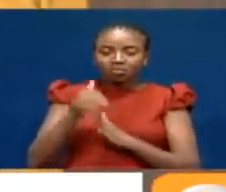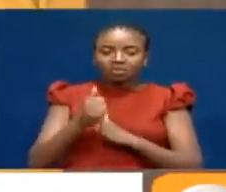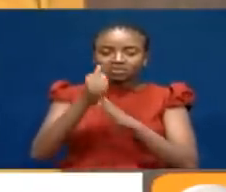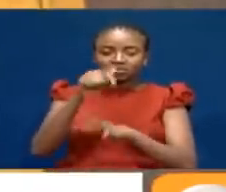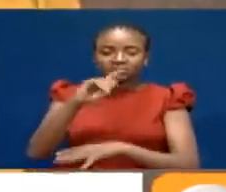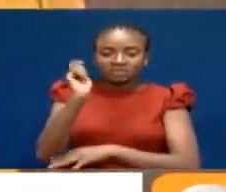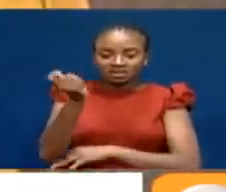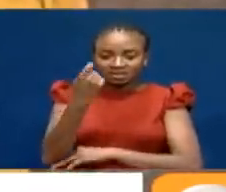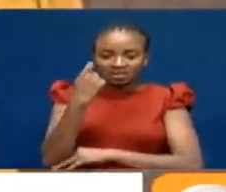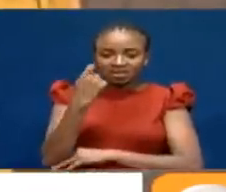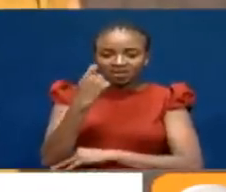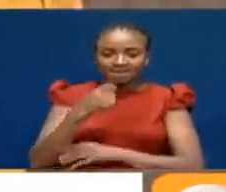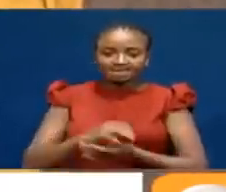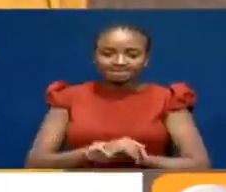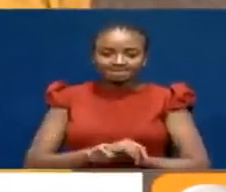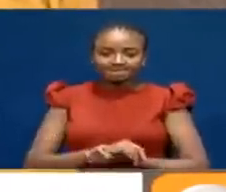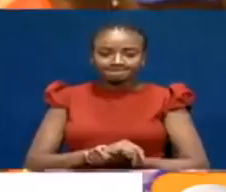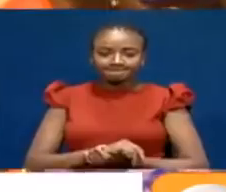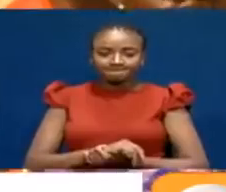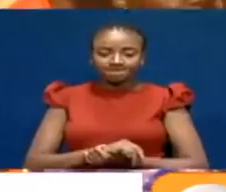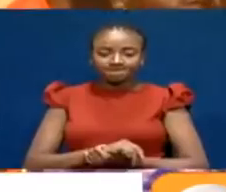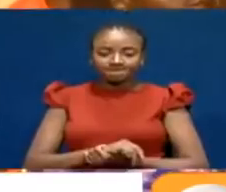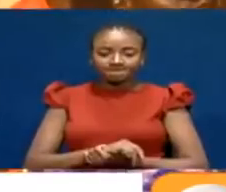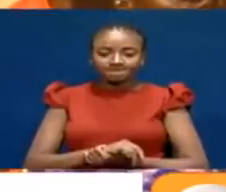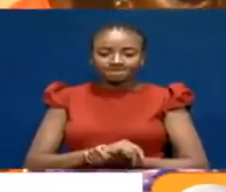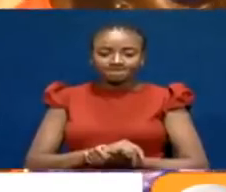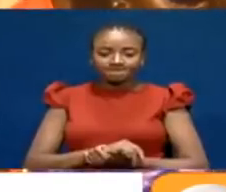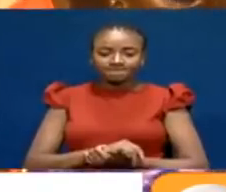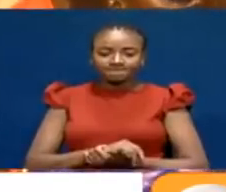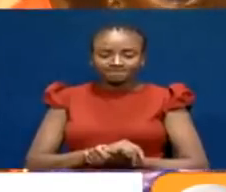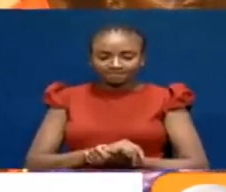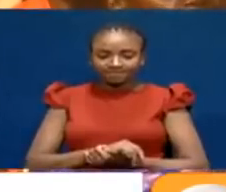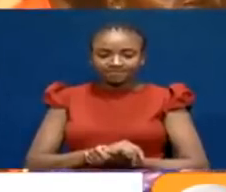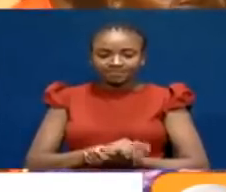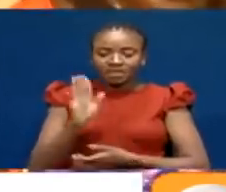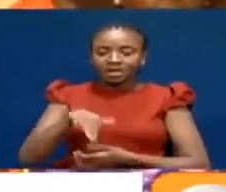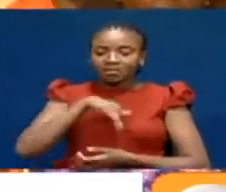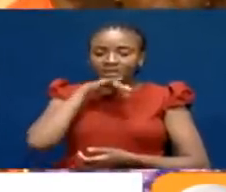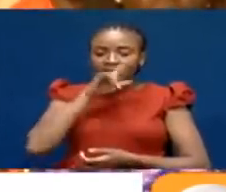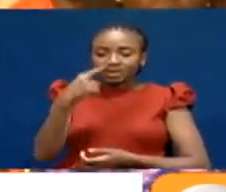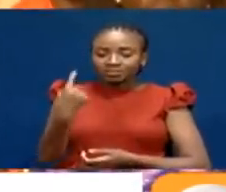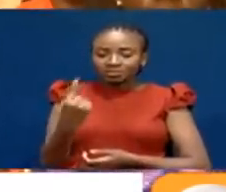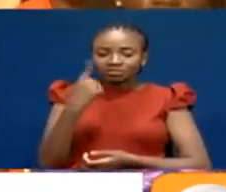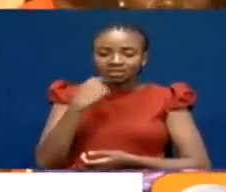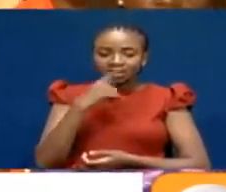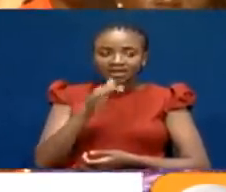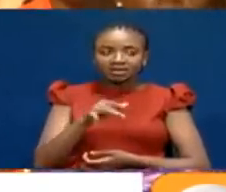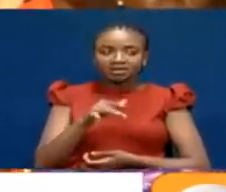wataongoza Kenya kwa vyema sana. Baba ni mmoja ambaye ni Raila